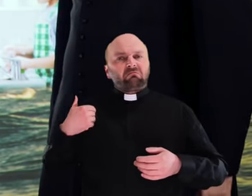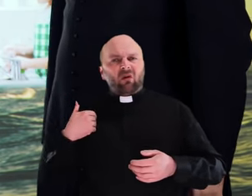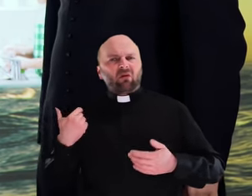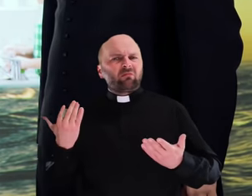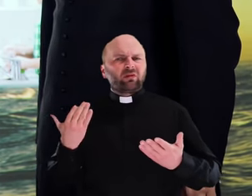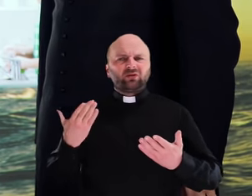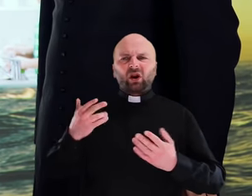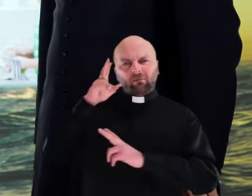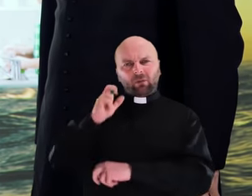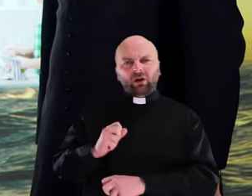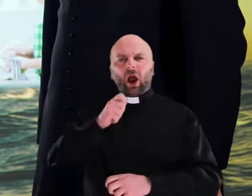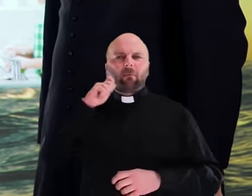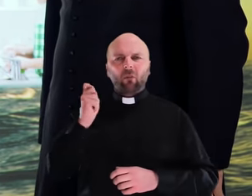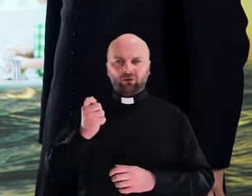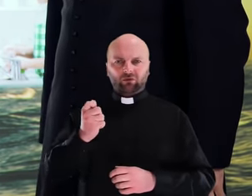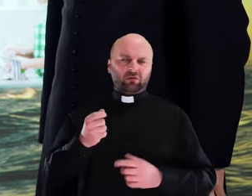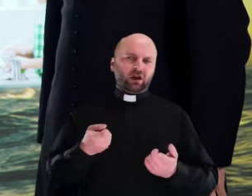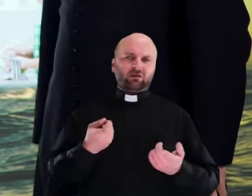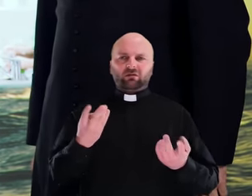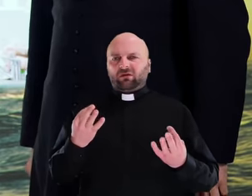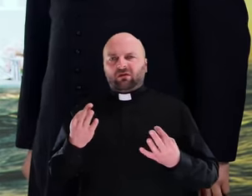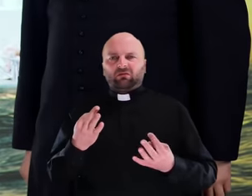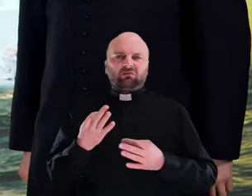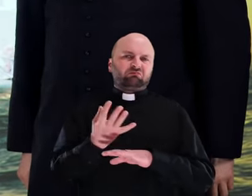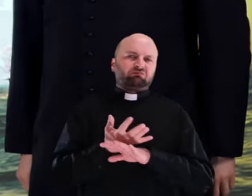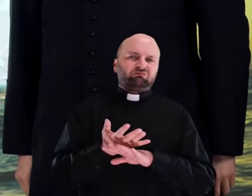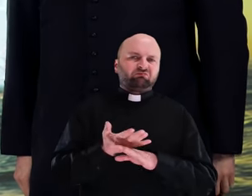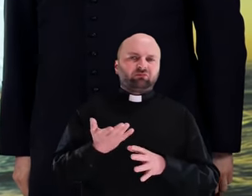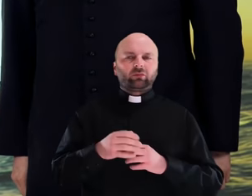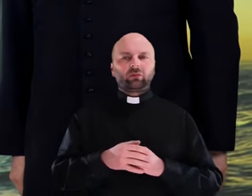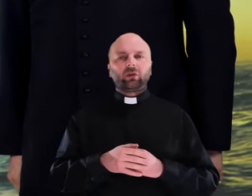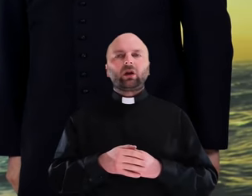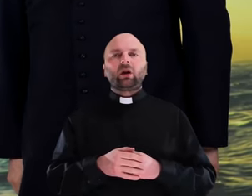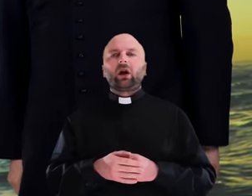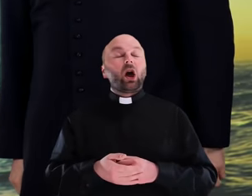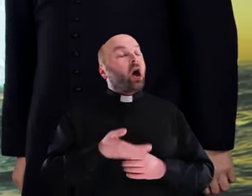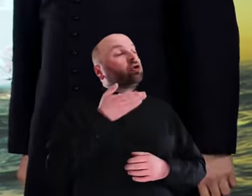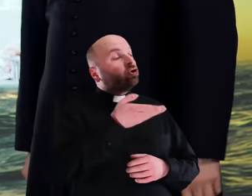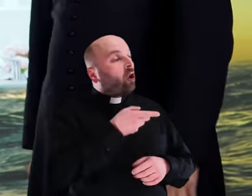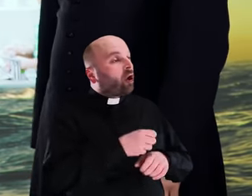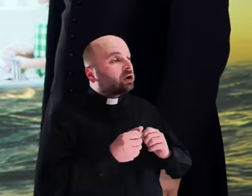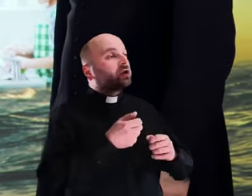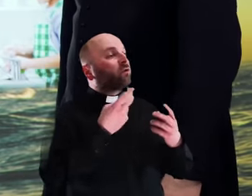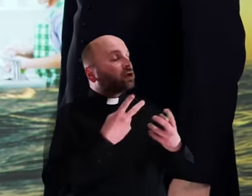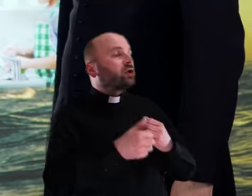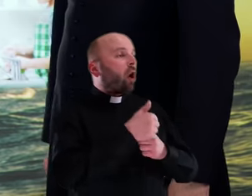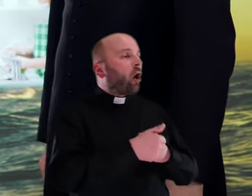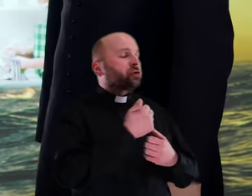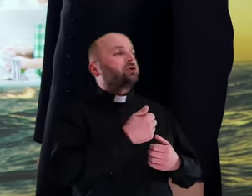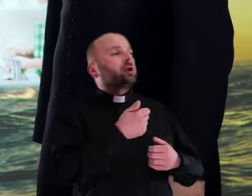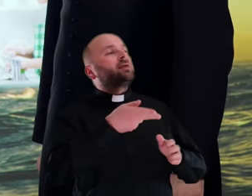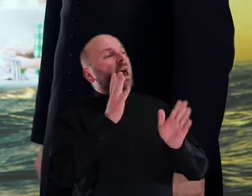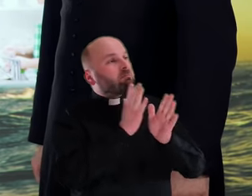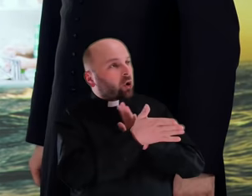jak zwykle obiecanki sasanki. Ale no właśnie, Michał, o to chodzi, że to, co